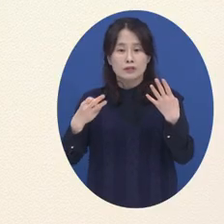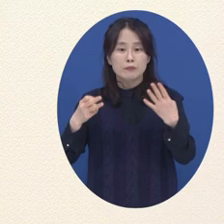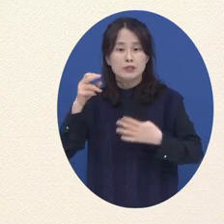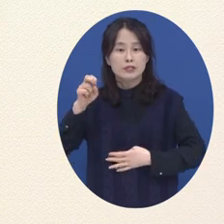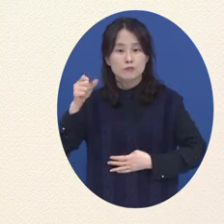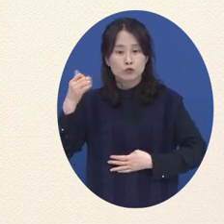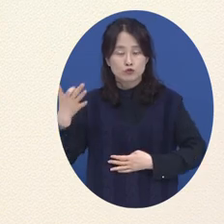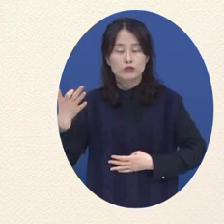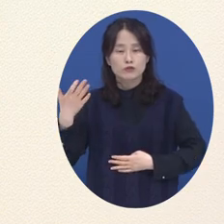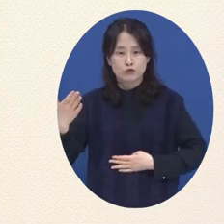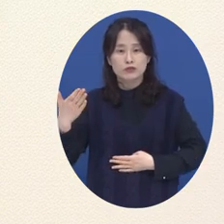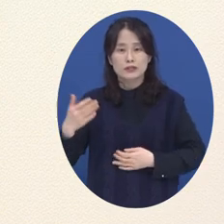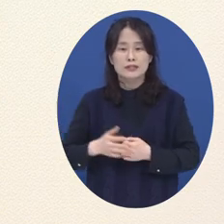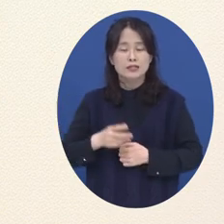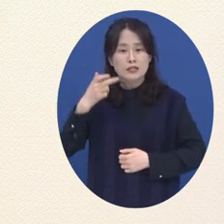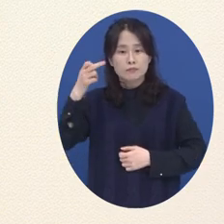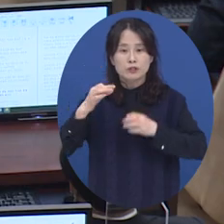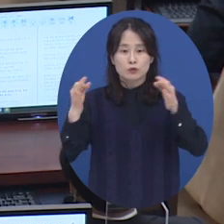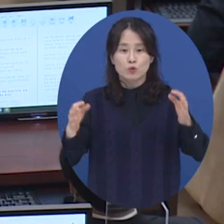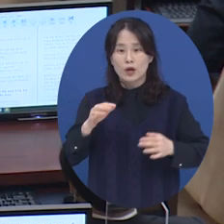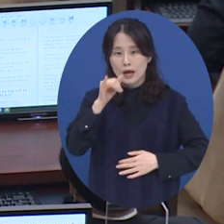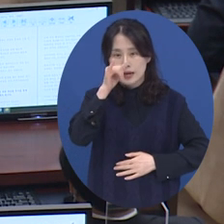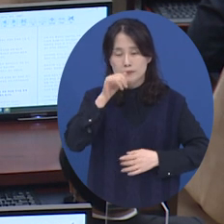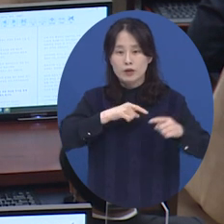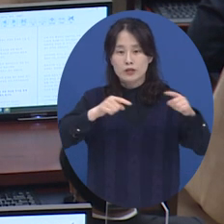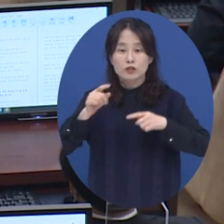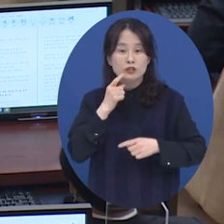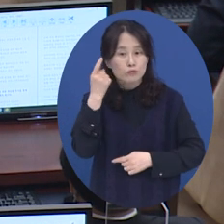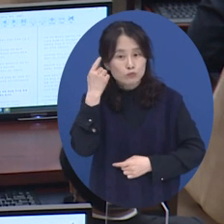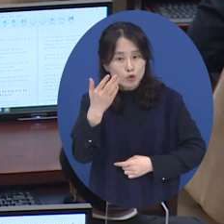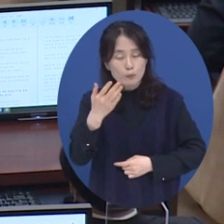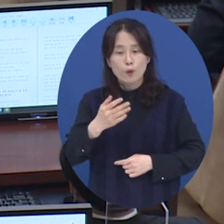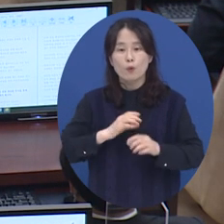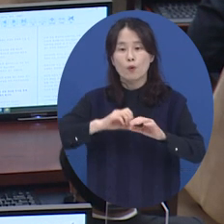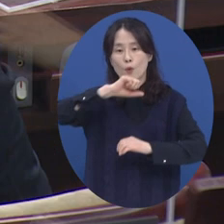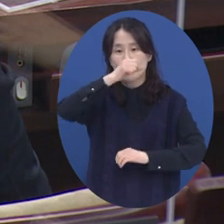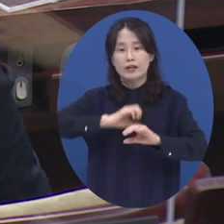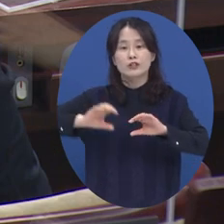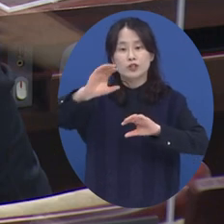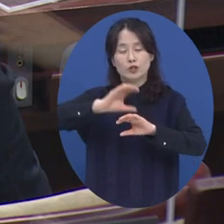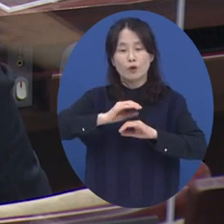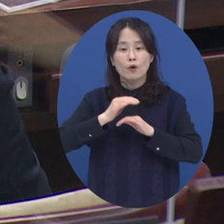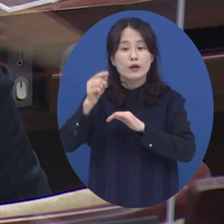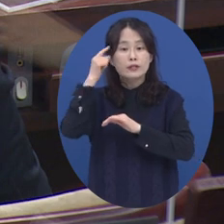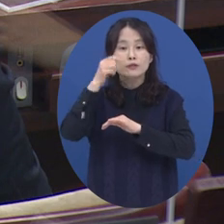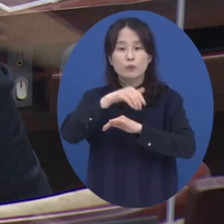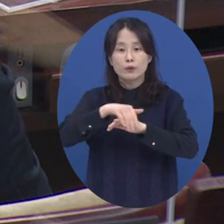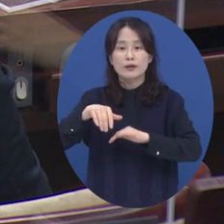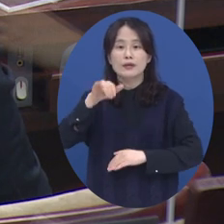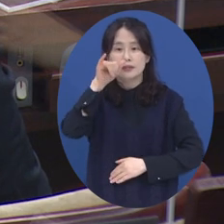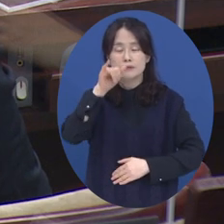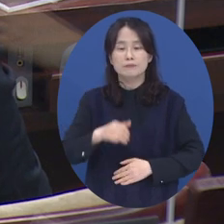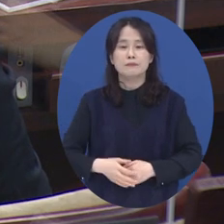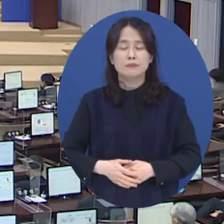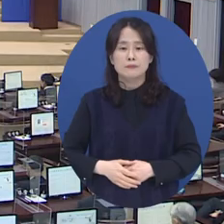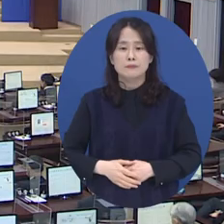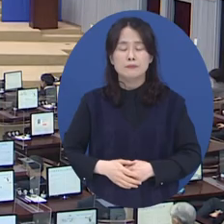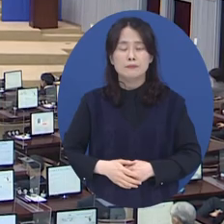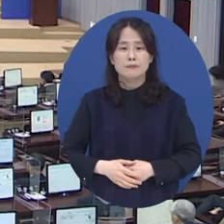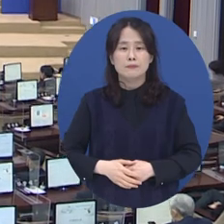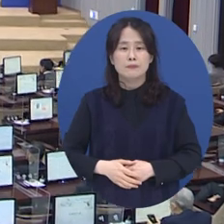오는 4월 13일부터 29일까지 17일 동안 열려 보정 지리와 추가경정예산안 심의 등을 진행할 예정 딱